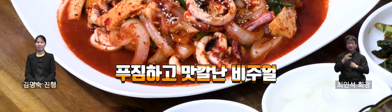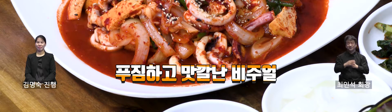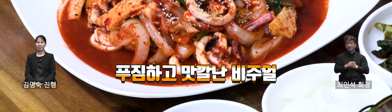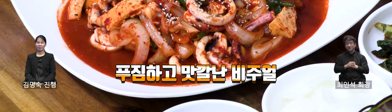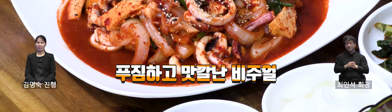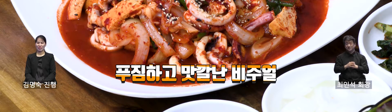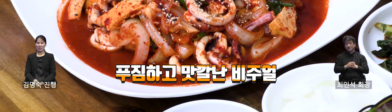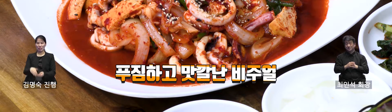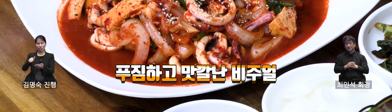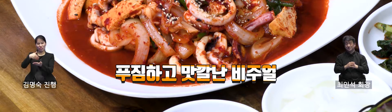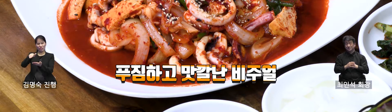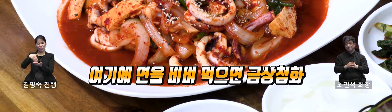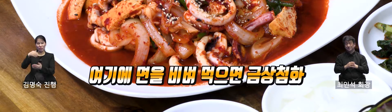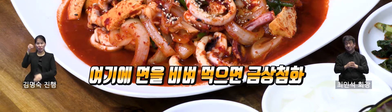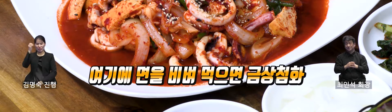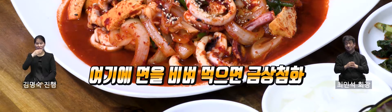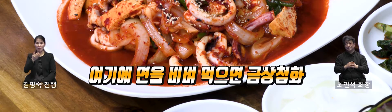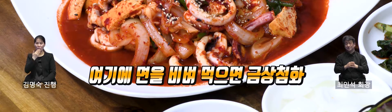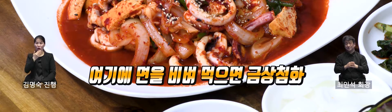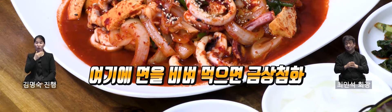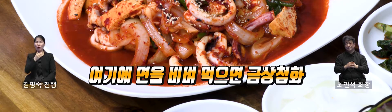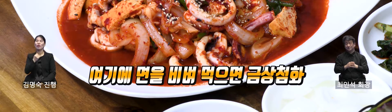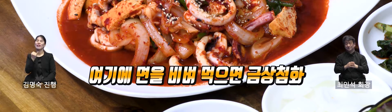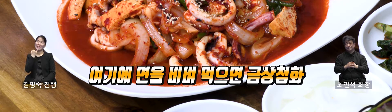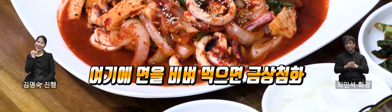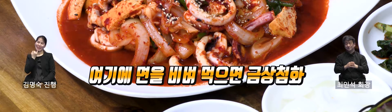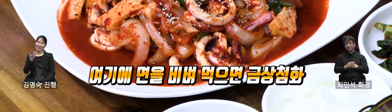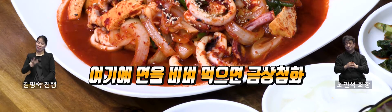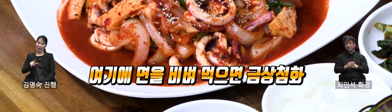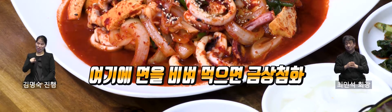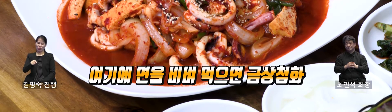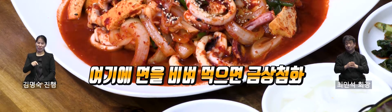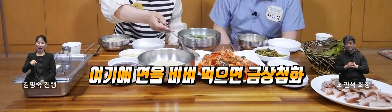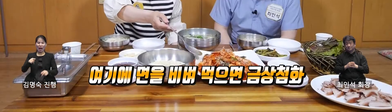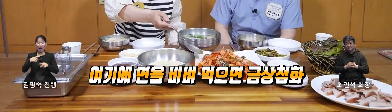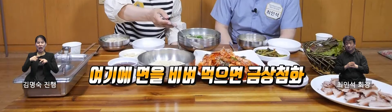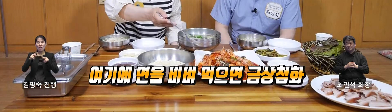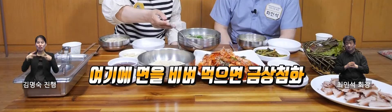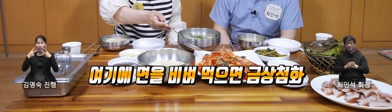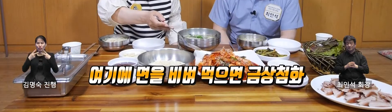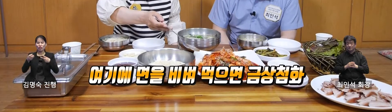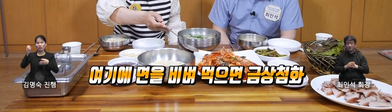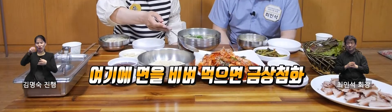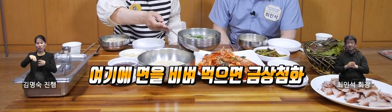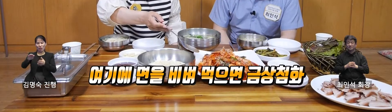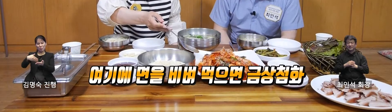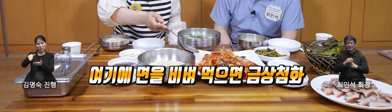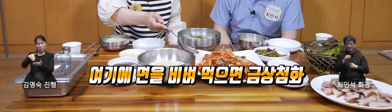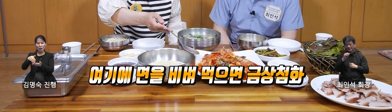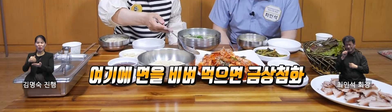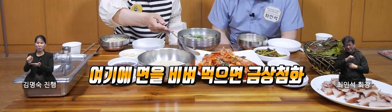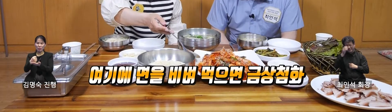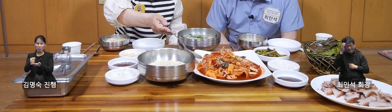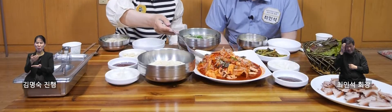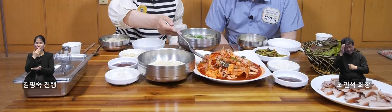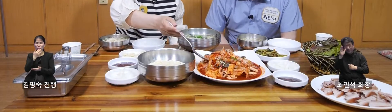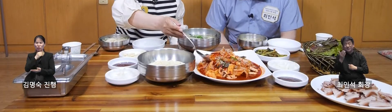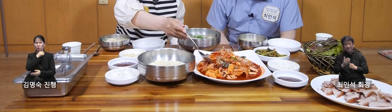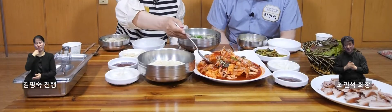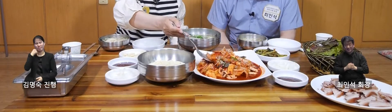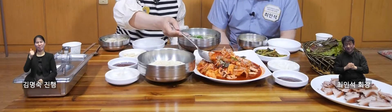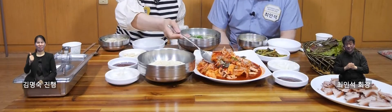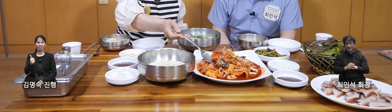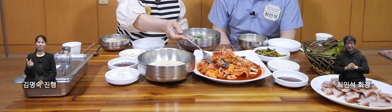이 두루치기도 그냥 먹어도 맛있지만 여기에 또 면을 또 비벼먹는 맛이 또 일품 아니겠습니까?